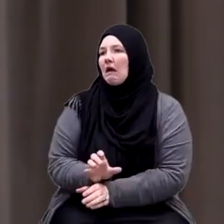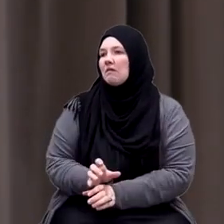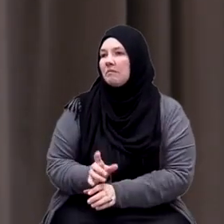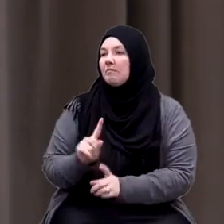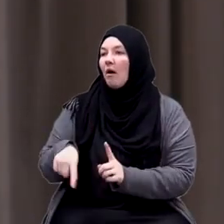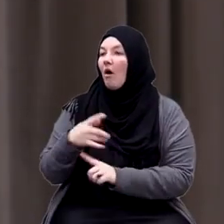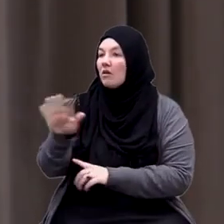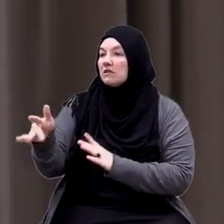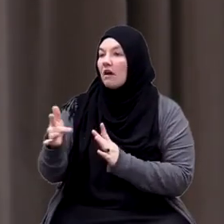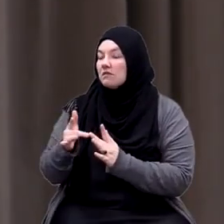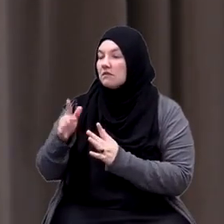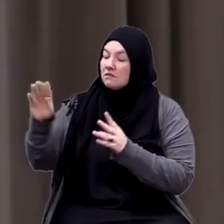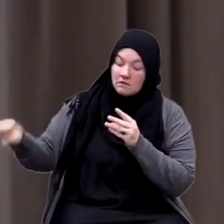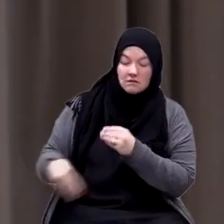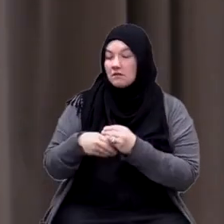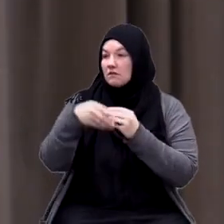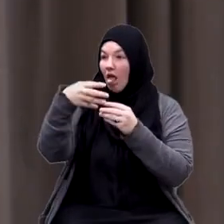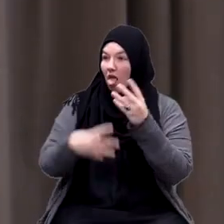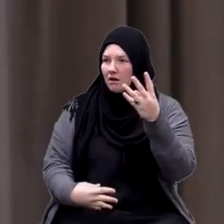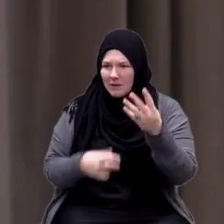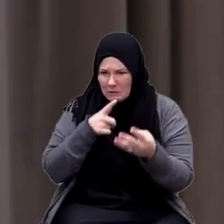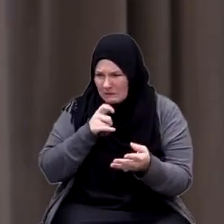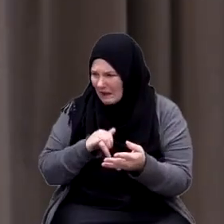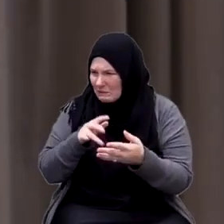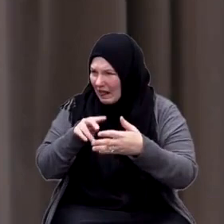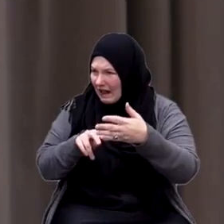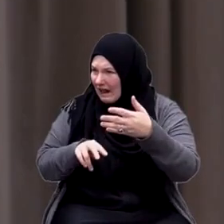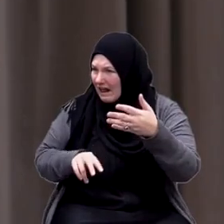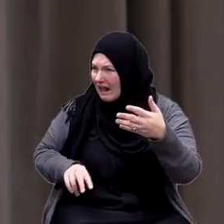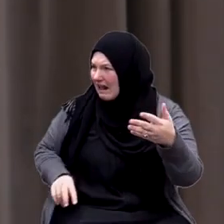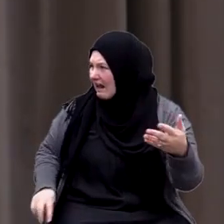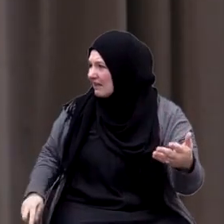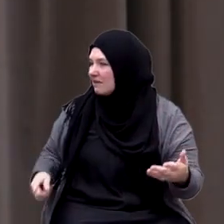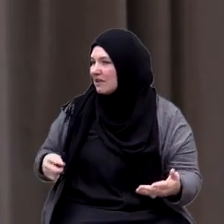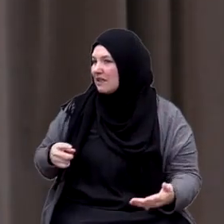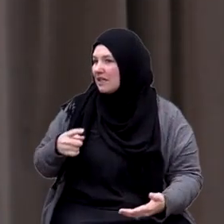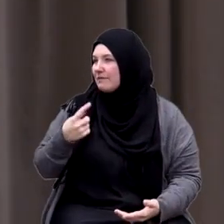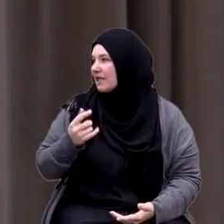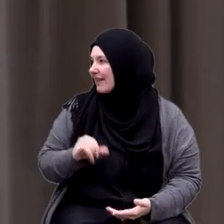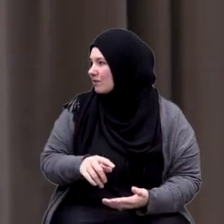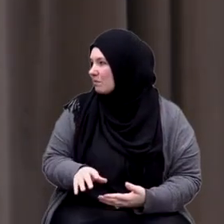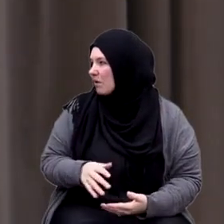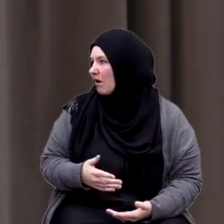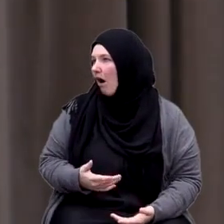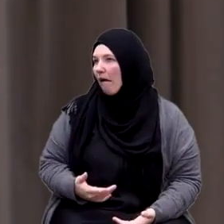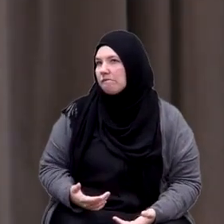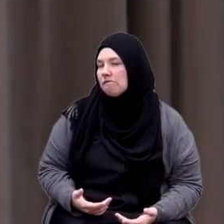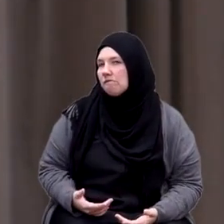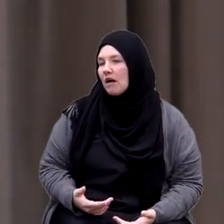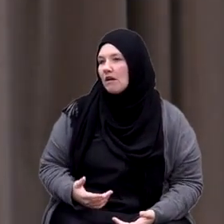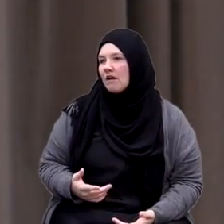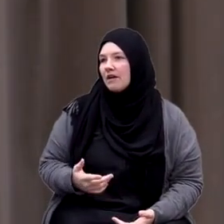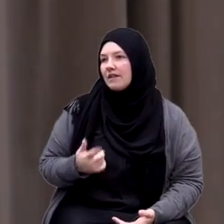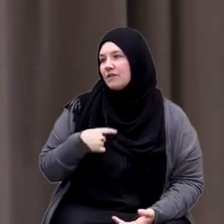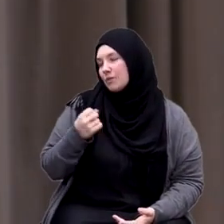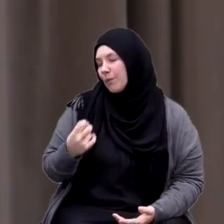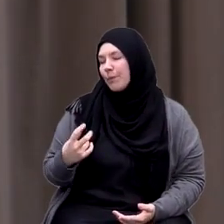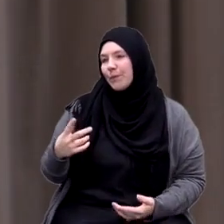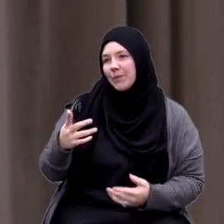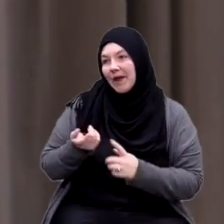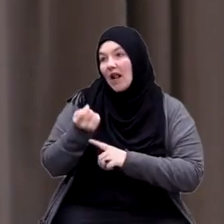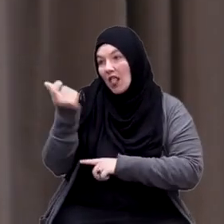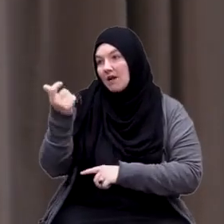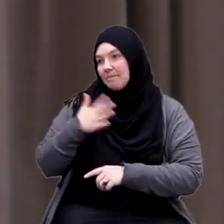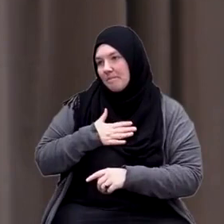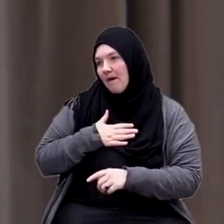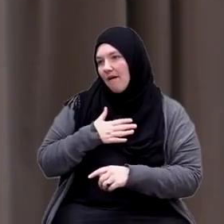عن قومه ورسولا عن أمته. اللهم أحينا على ملته واحشرنا تحت لوائه وأوردنا حوضه